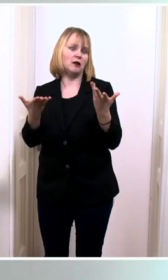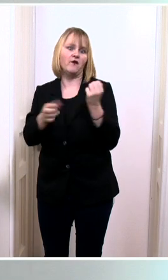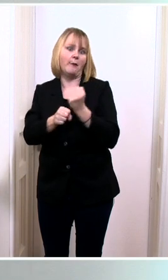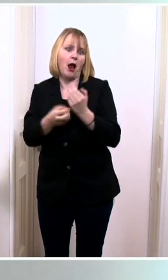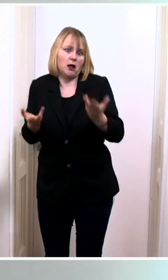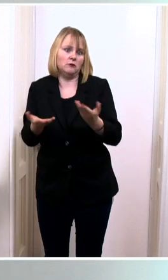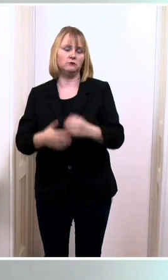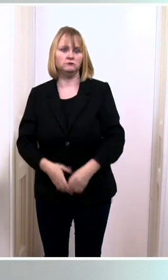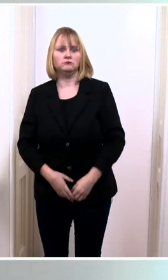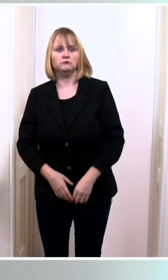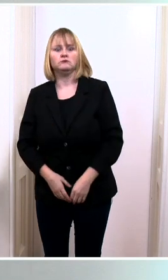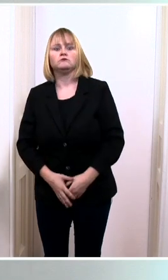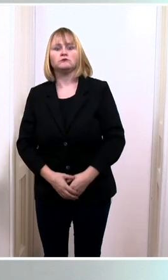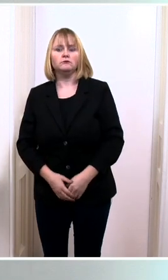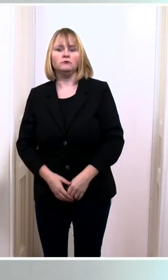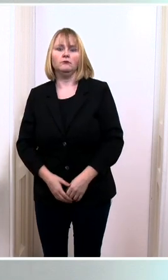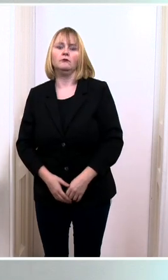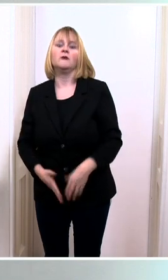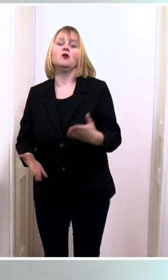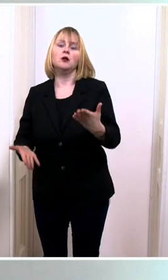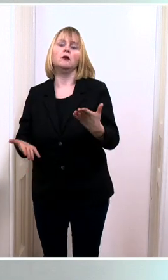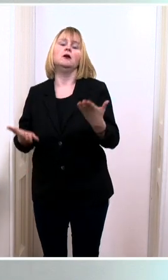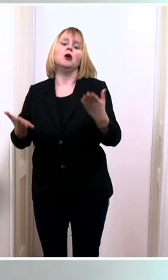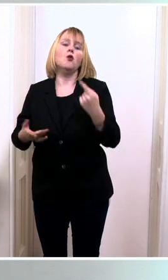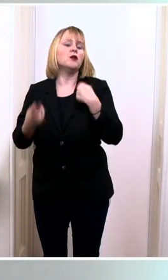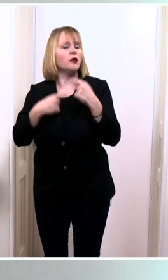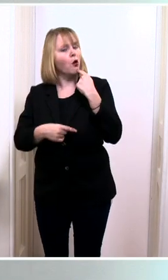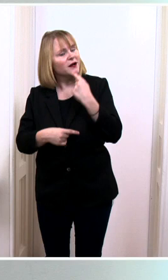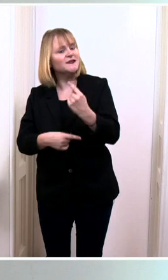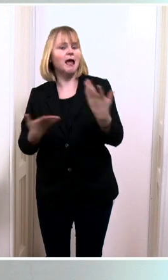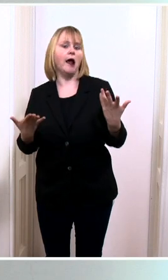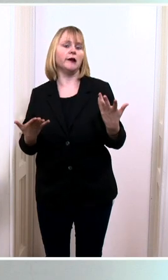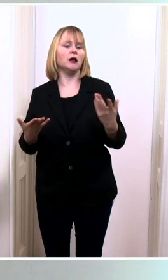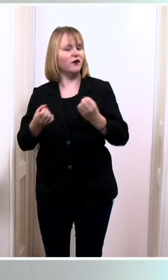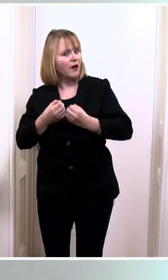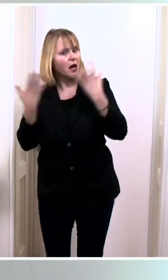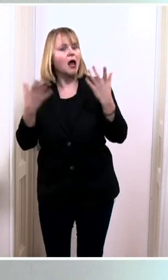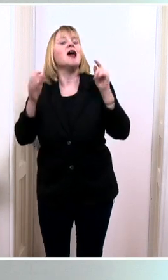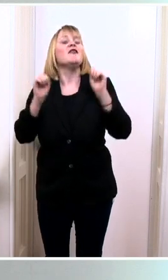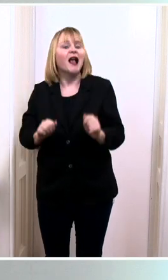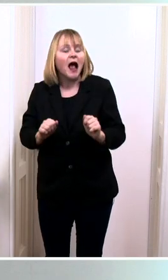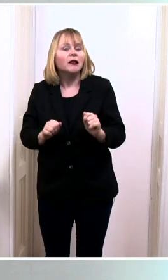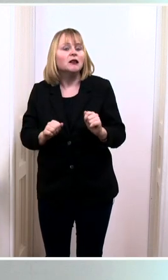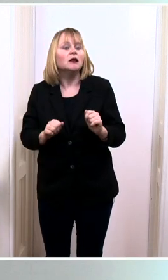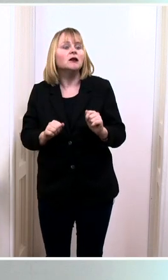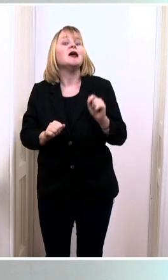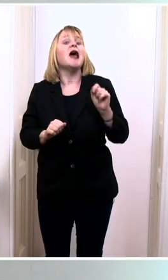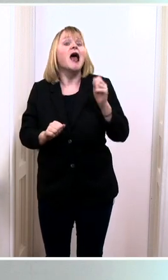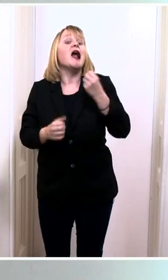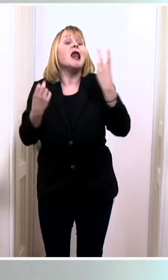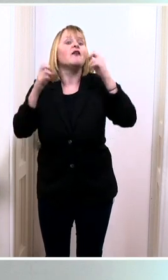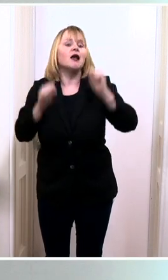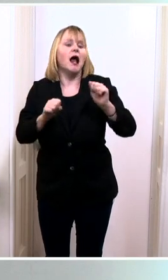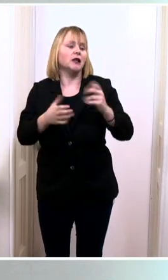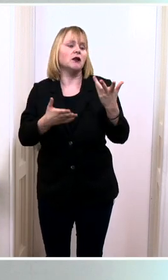man nicht starten. Und eben, uns war ganz klar, man hätte natürlich schon mit diesem Impfstoff andere Leute schneller impfen